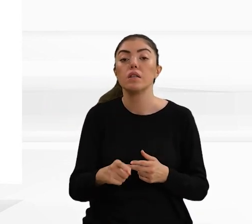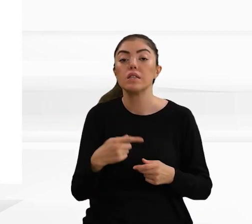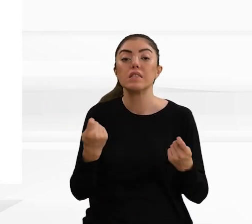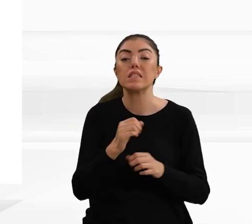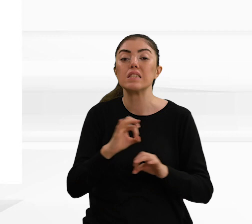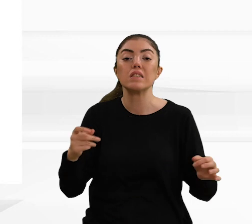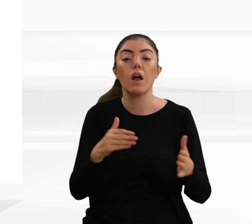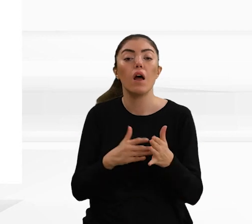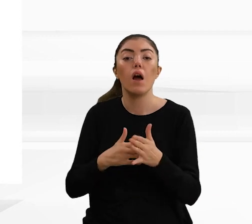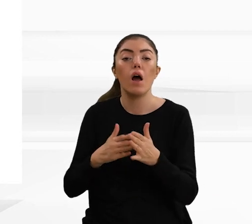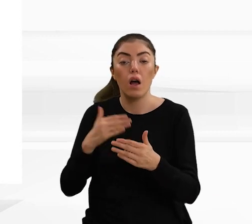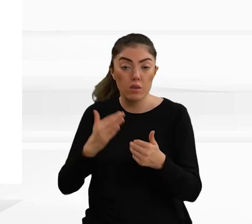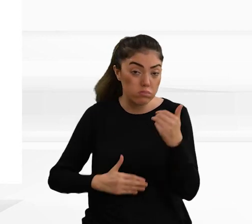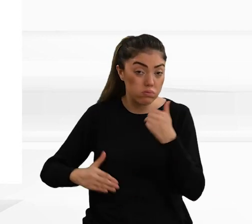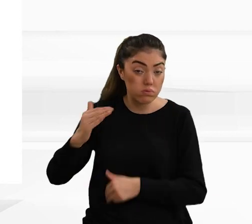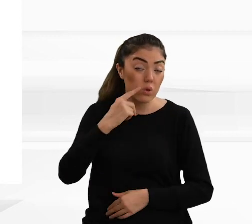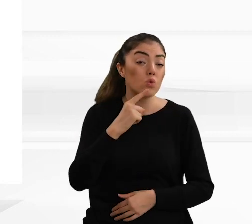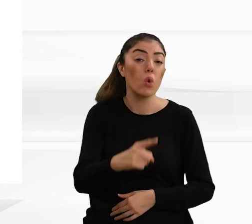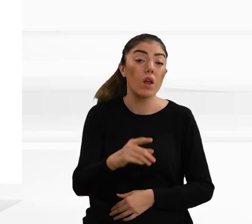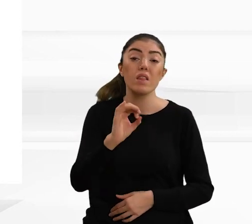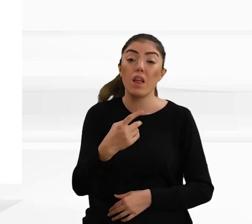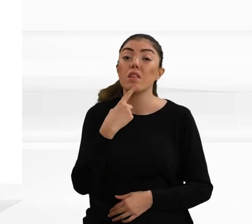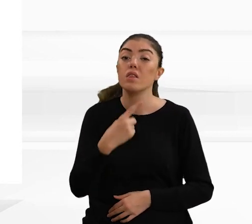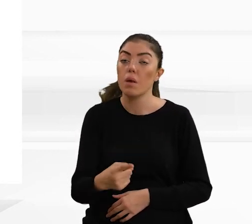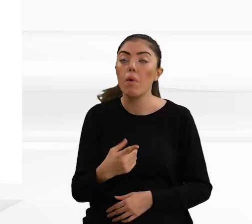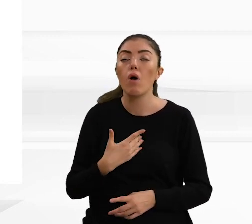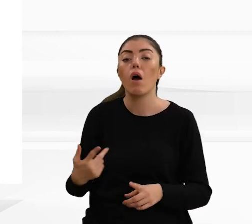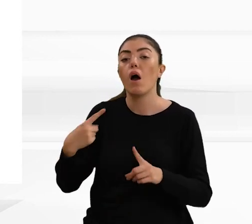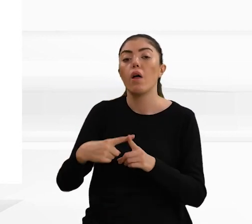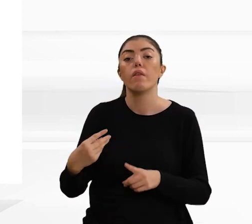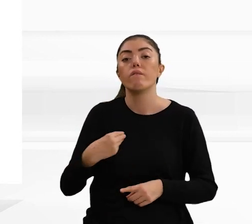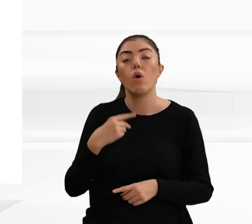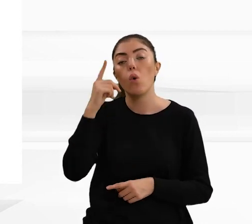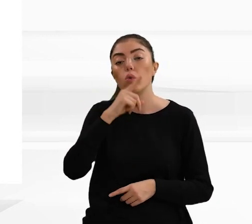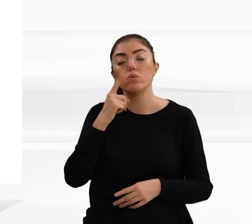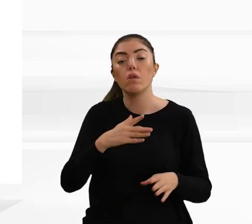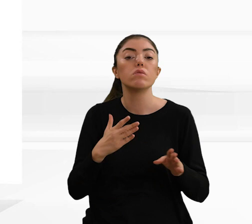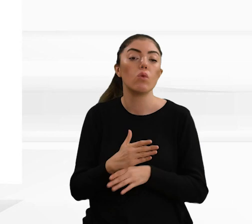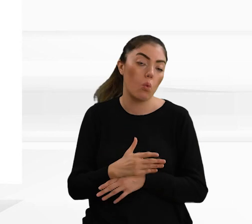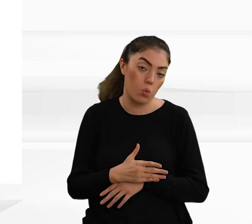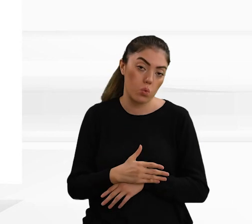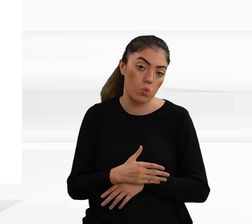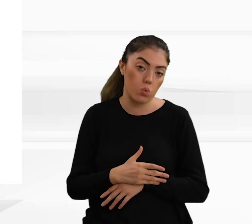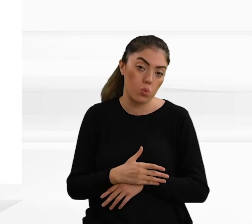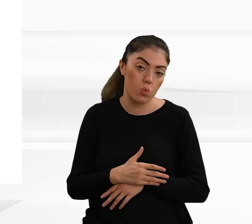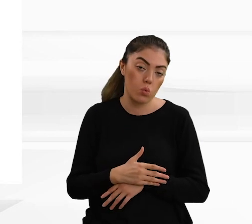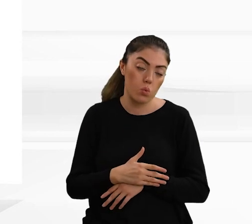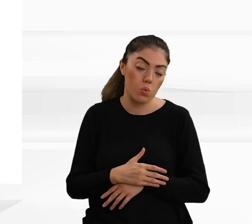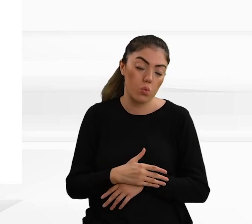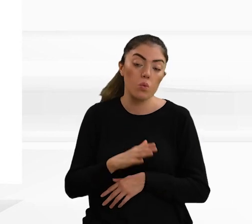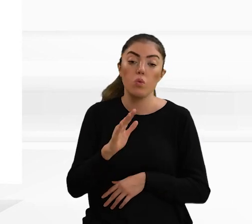işsizlik sorunlarının artış göstermesi de bu kurumlar arasında sayılabilir